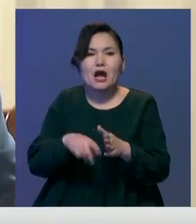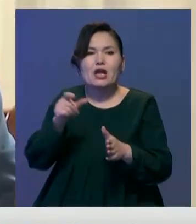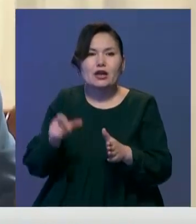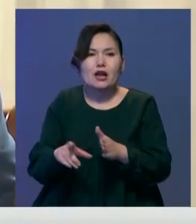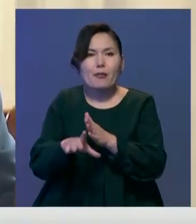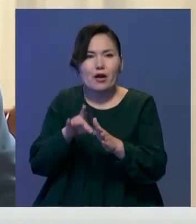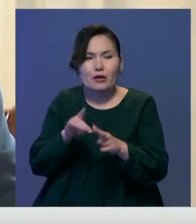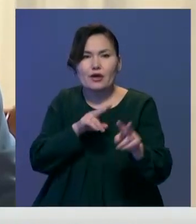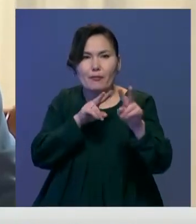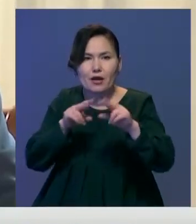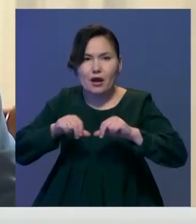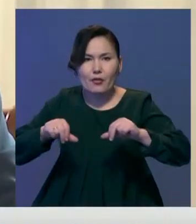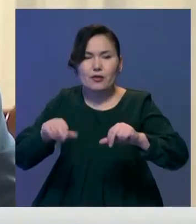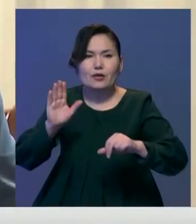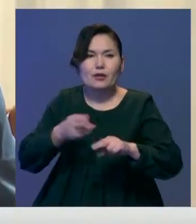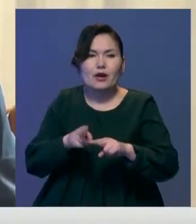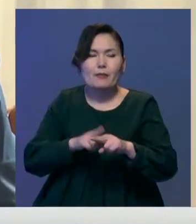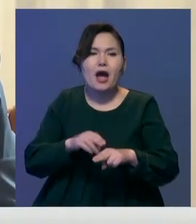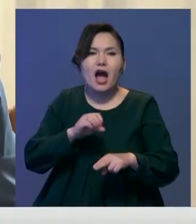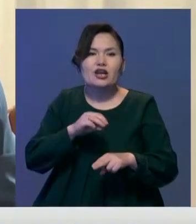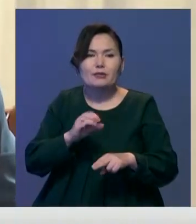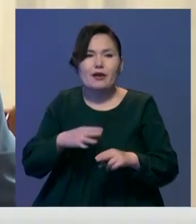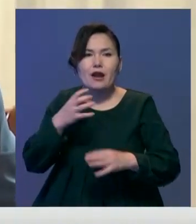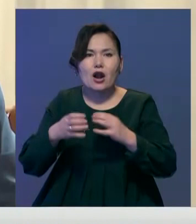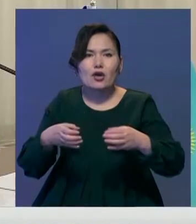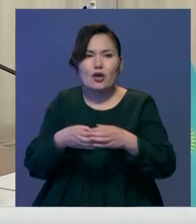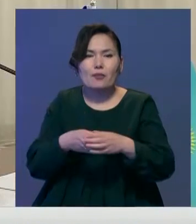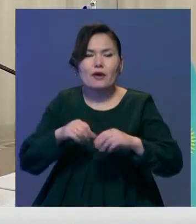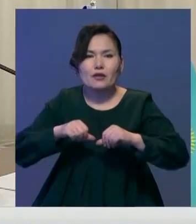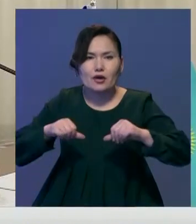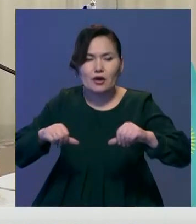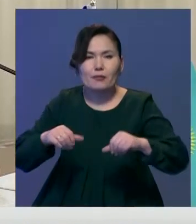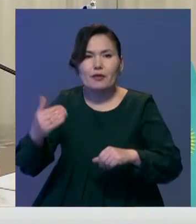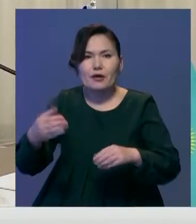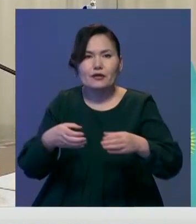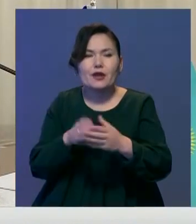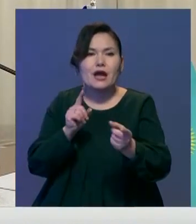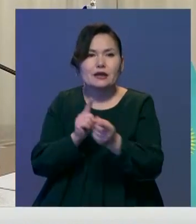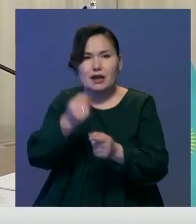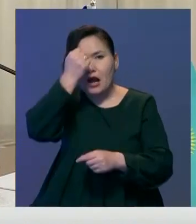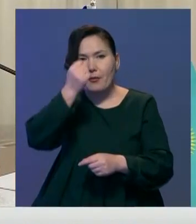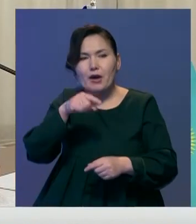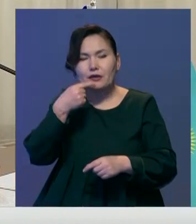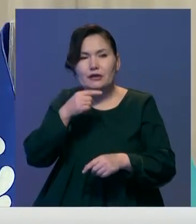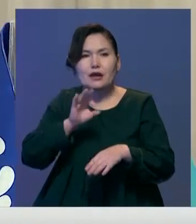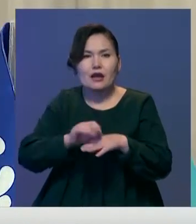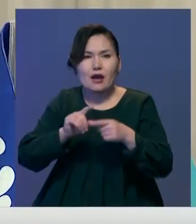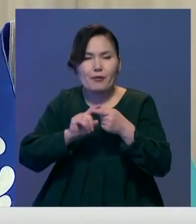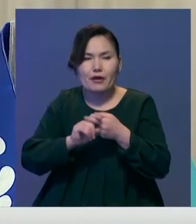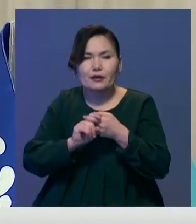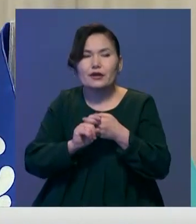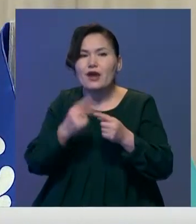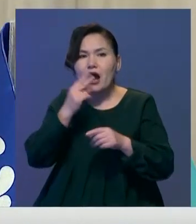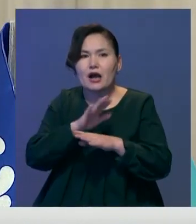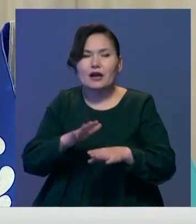сайлау барысын бақылайды. Мәулен Әшімбаев халықаралық ұйым өкілдеріне өз ризашылығын білдірді. Коронавирус індетіне қарамастан қазіргі